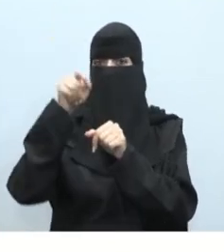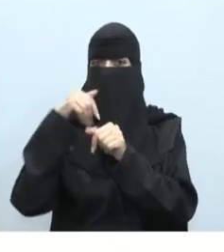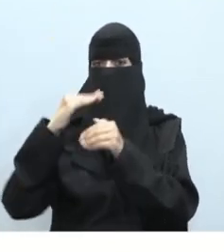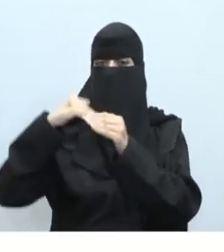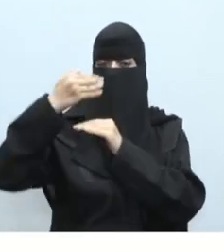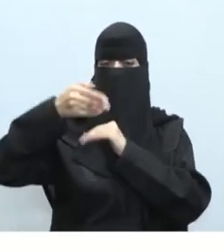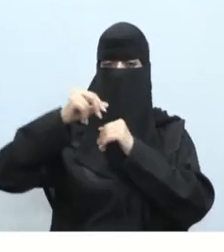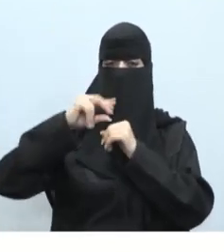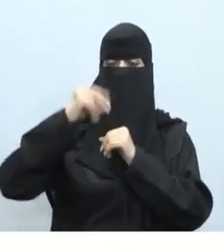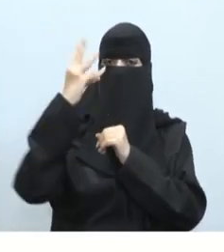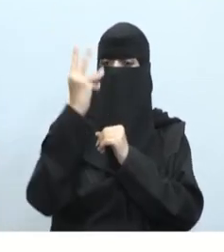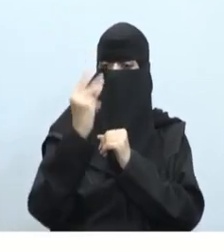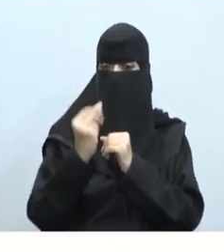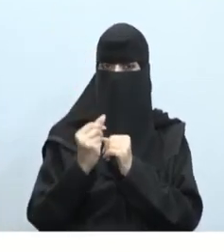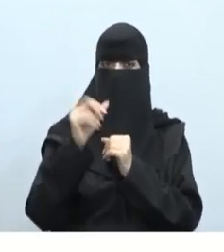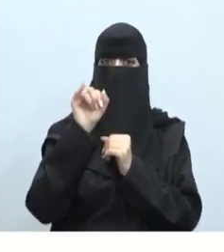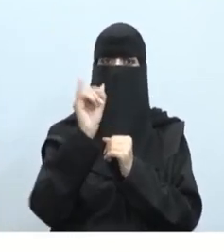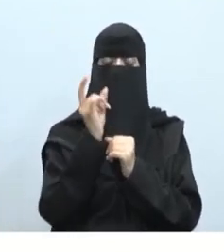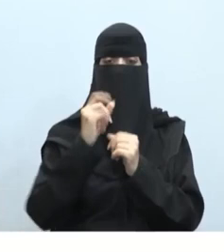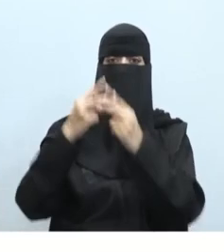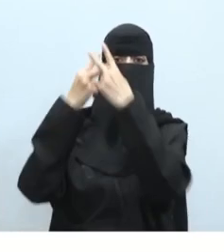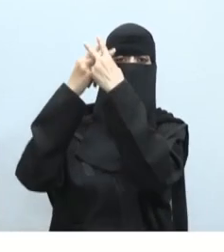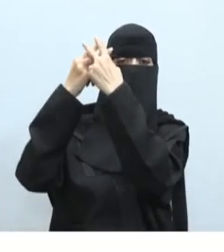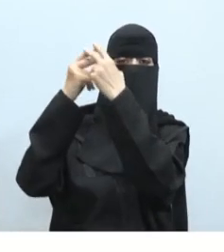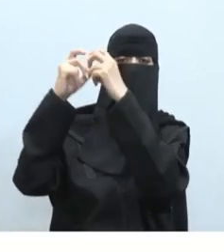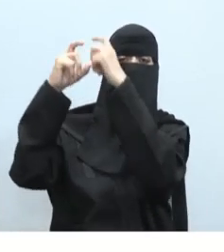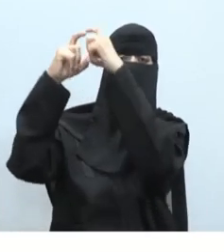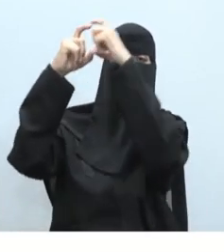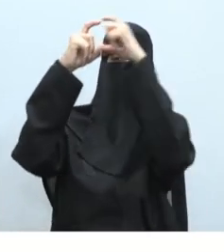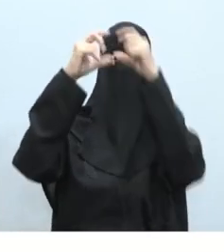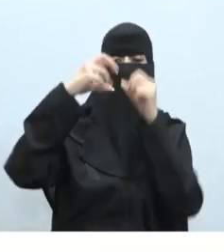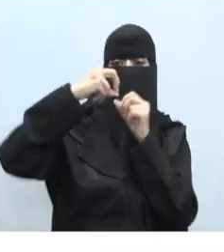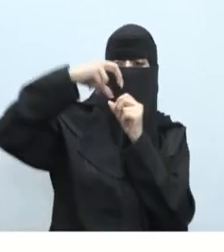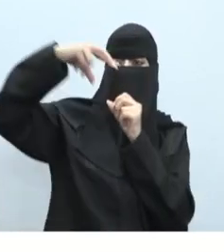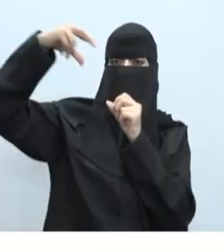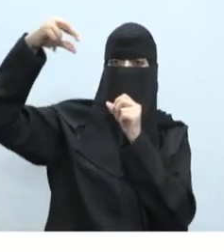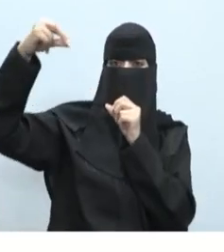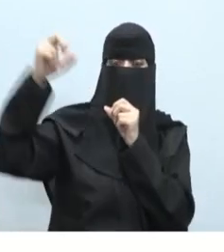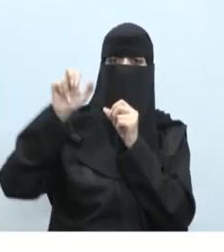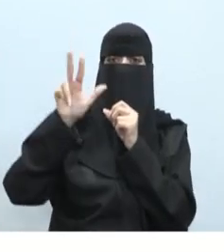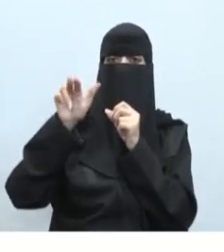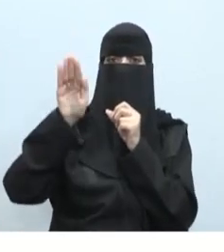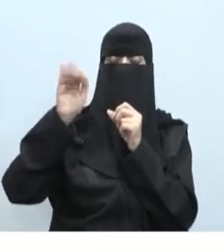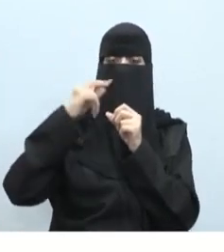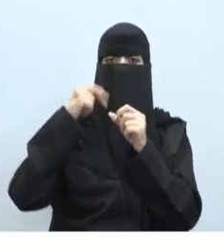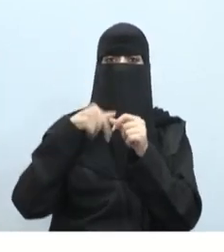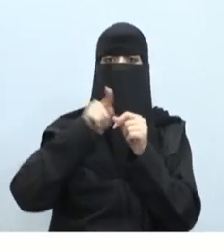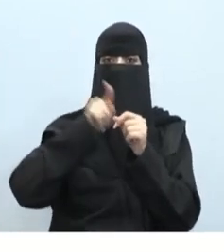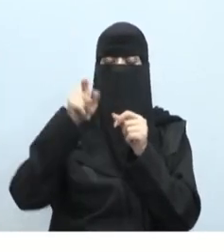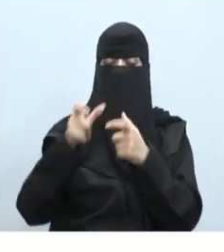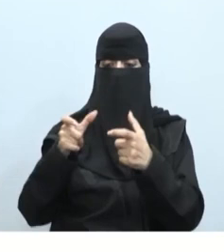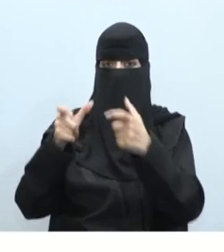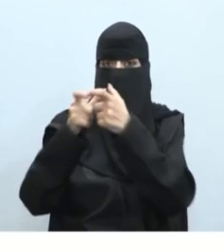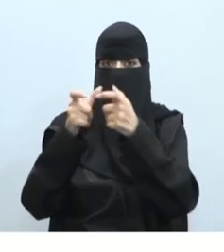عن عدد هائل من النجوم والاقمار والمذنبات والسدم اذا هي عباره عن